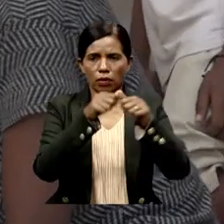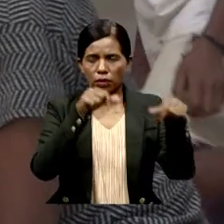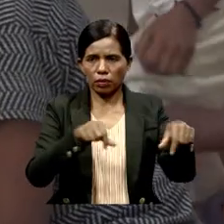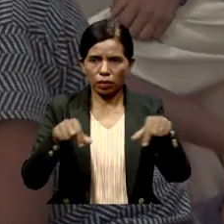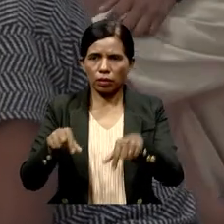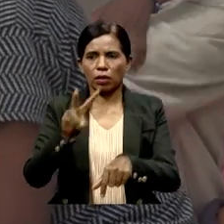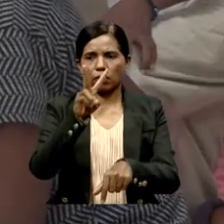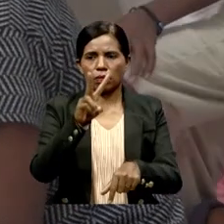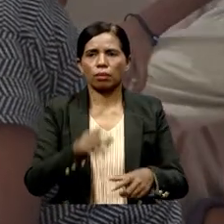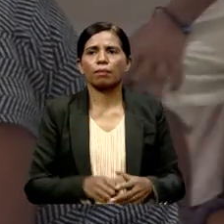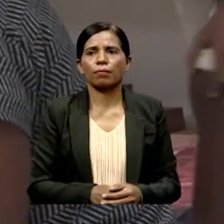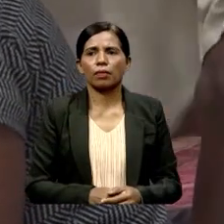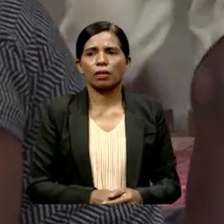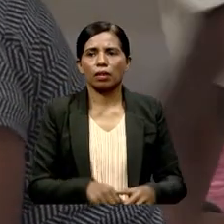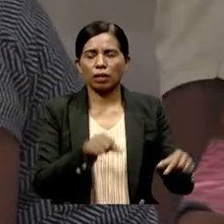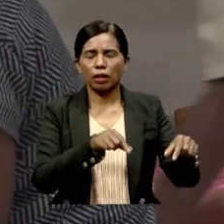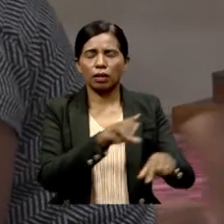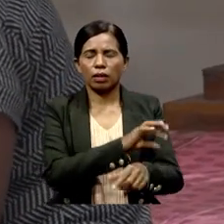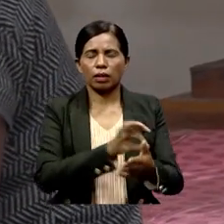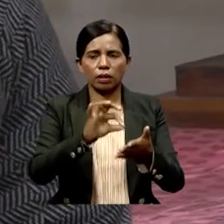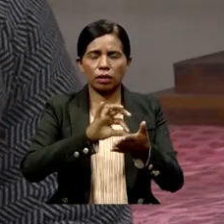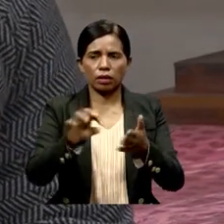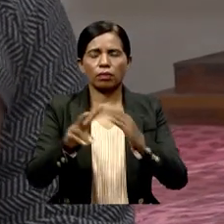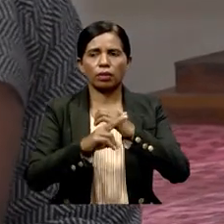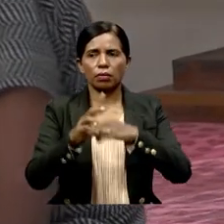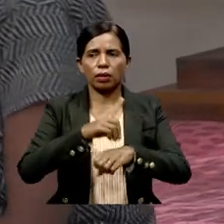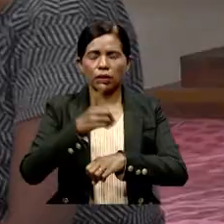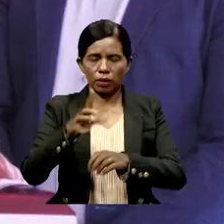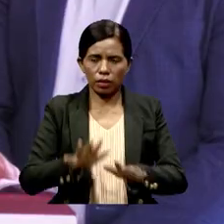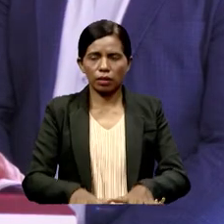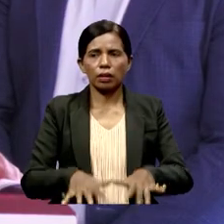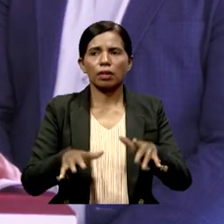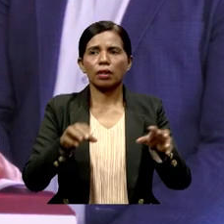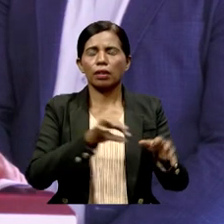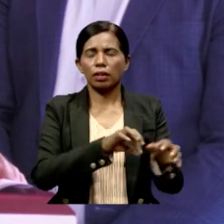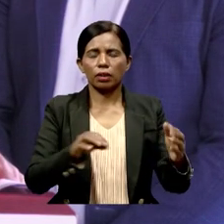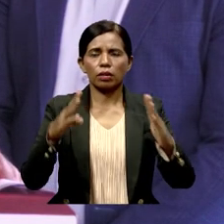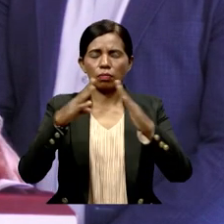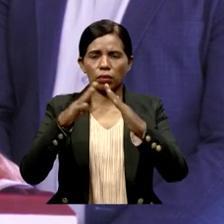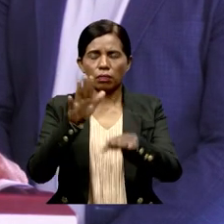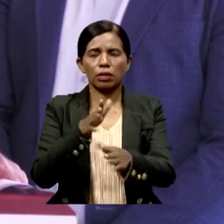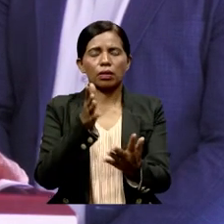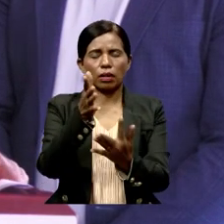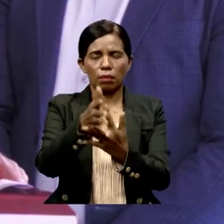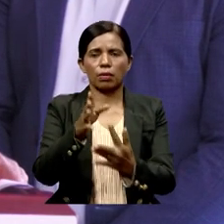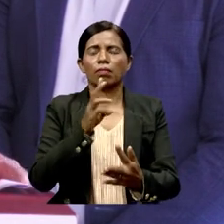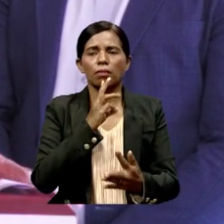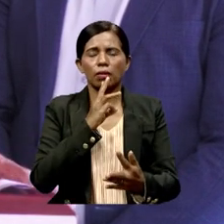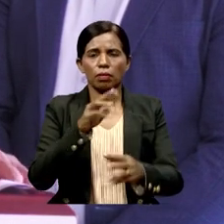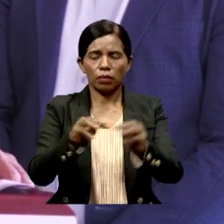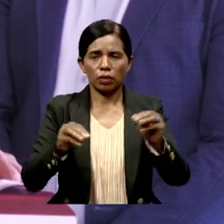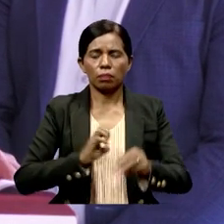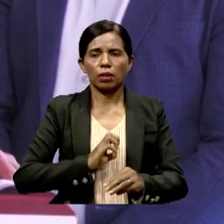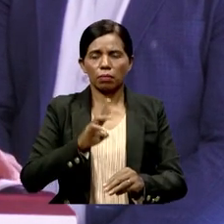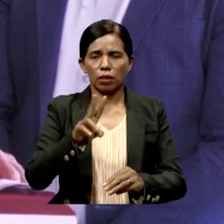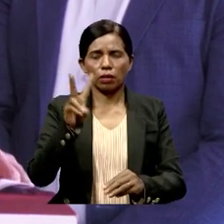rua. Além de registrar vítima inundação, a Autoridade de Proteção Civil MOS registra uma nebe afetado se inundação e a município Armeira